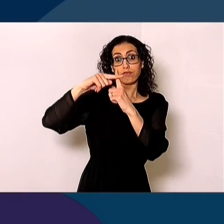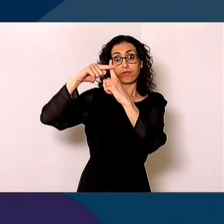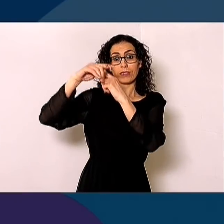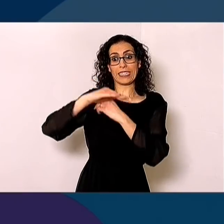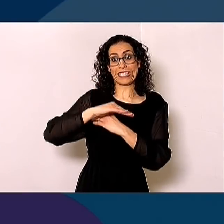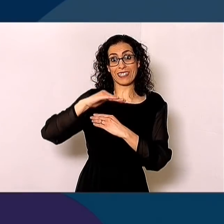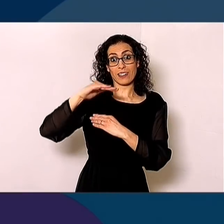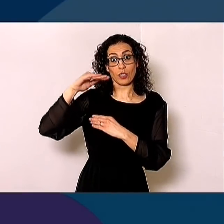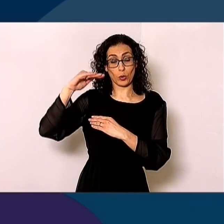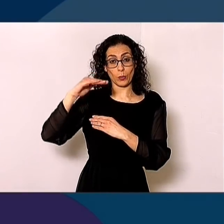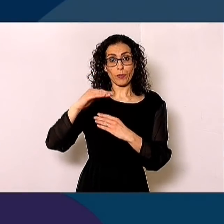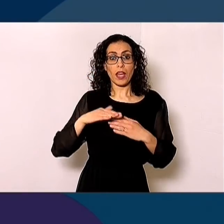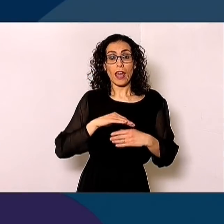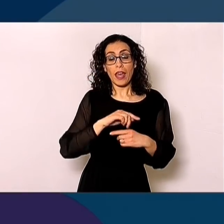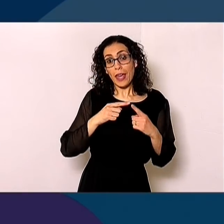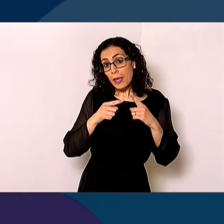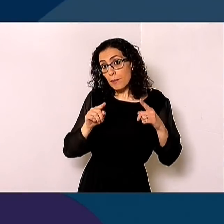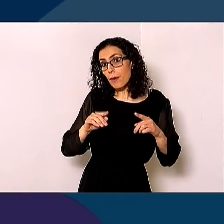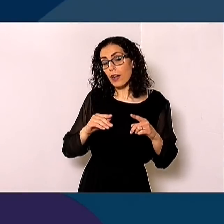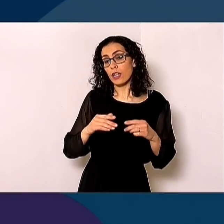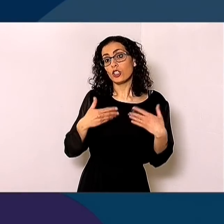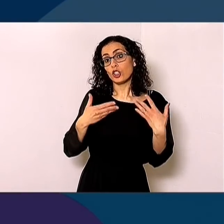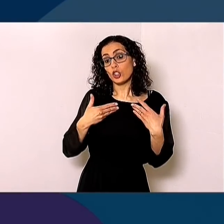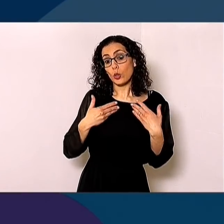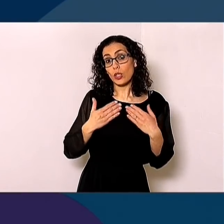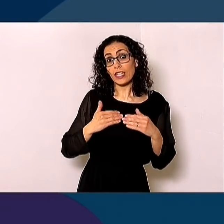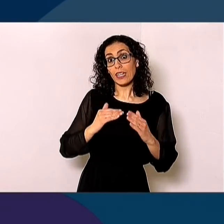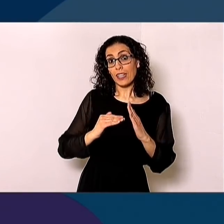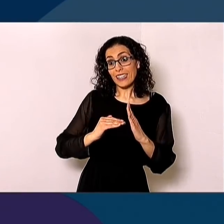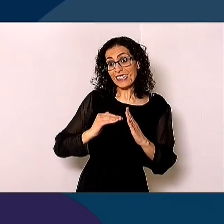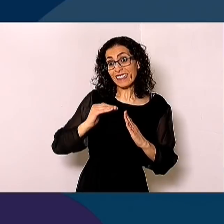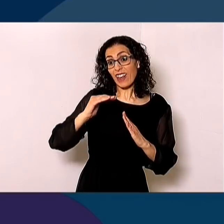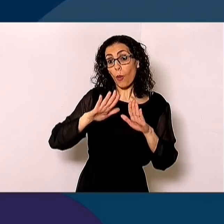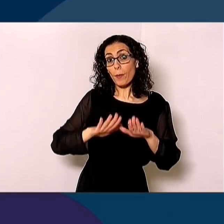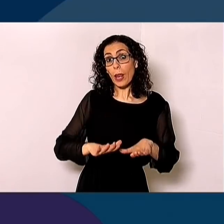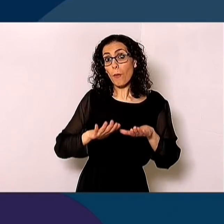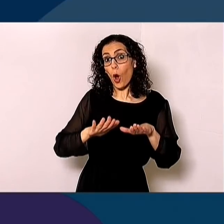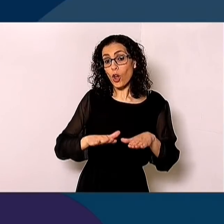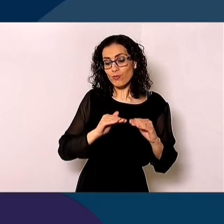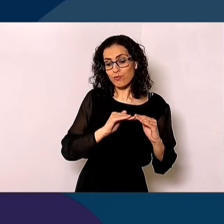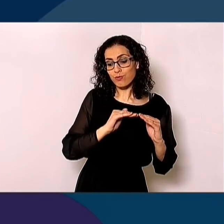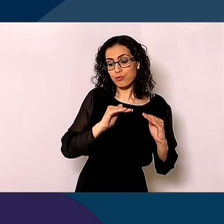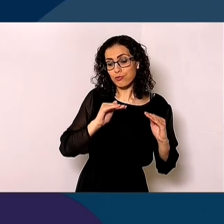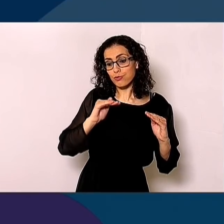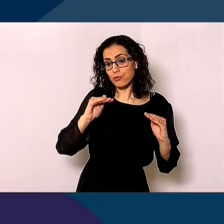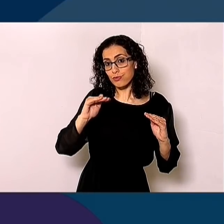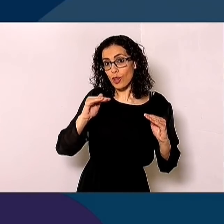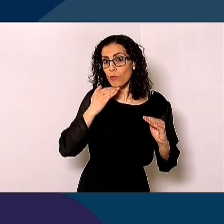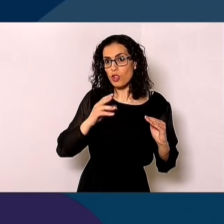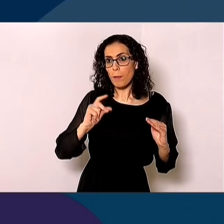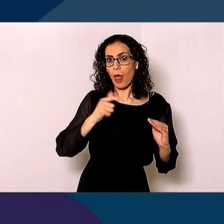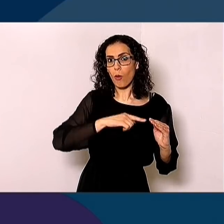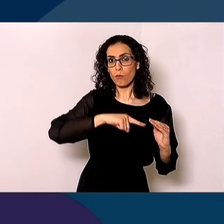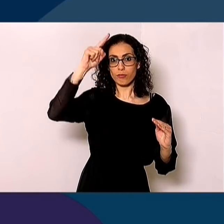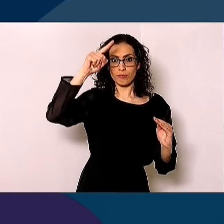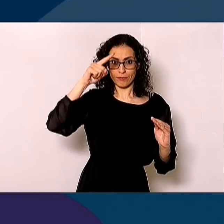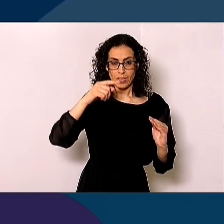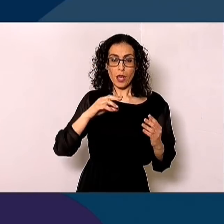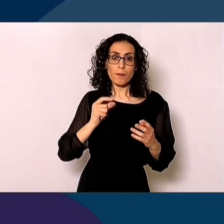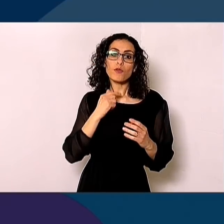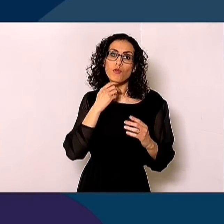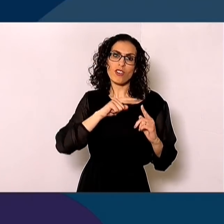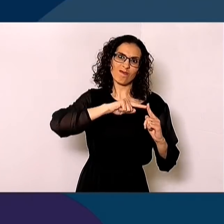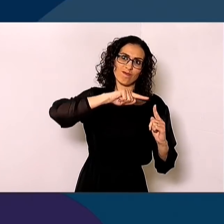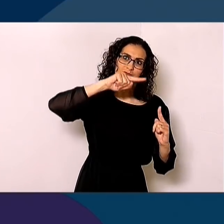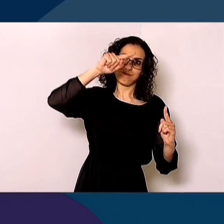aħna nixtiequ li dawn jibdew tilgħu bil-mod tajjeb ħalli aħna nkun nistgħu il-każijiet li konna ma jiġinix spike